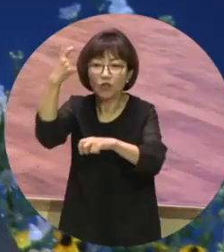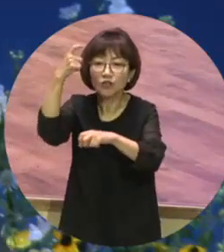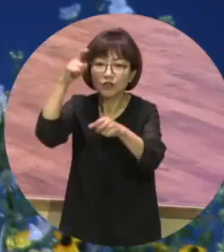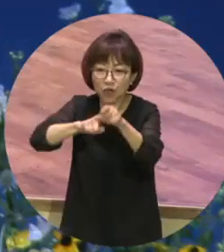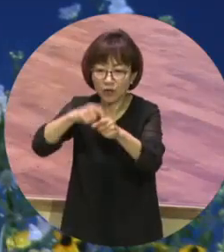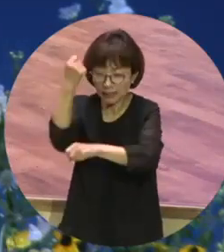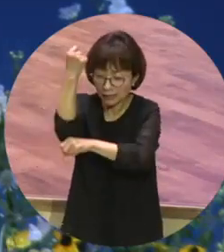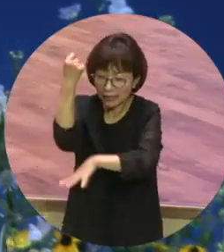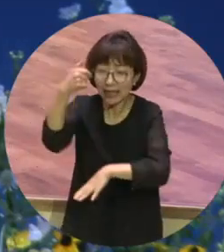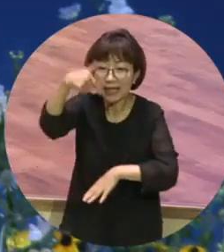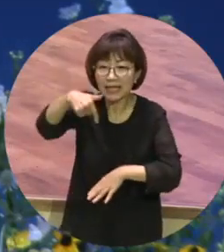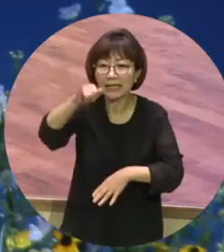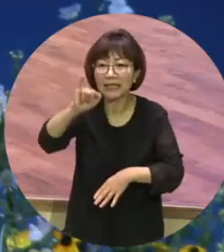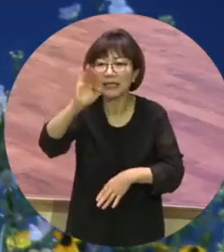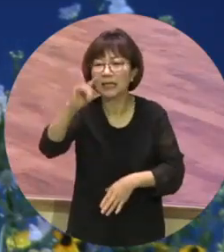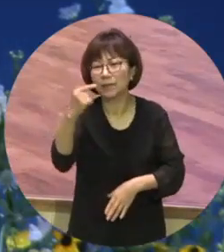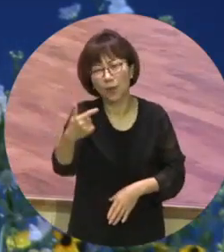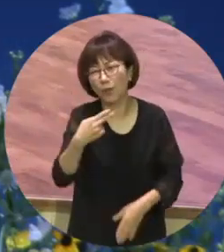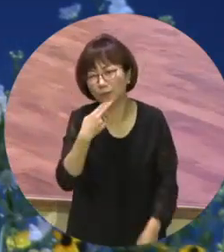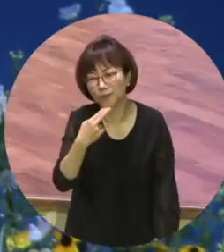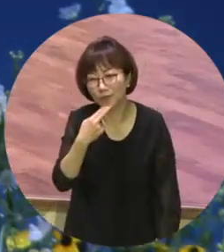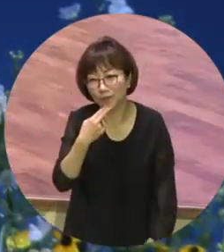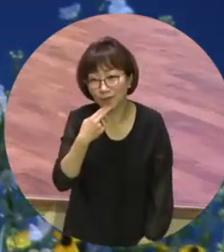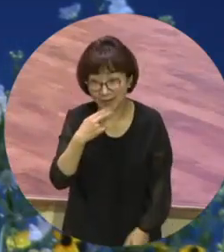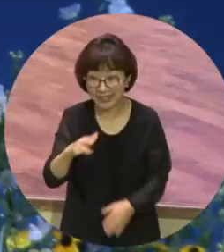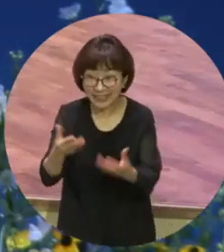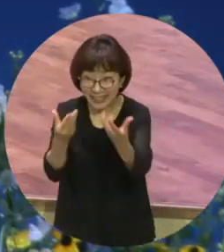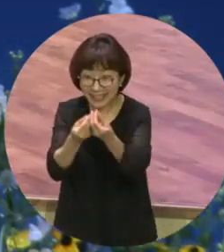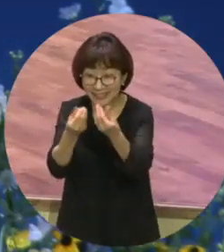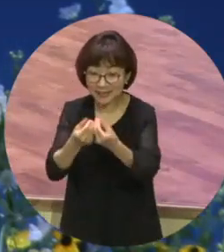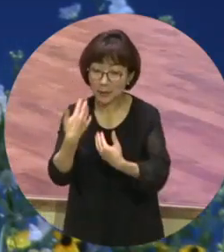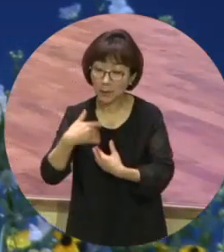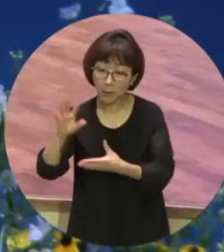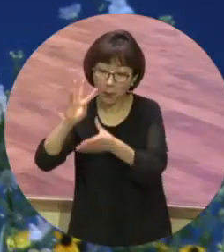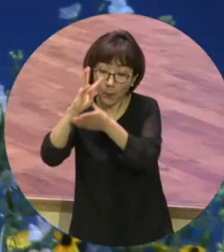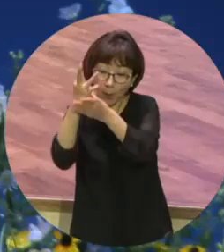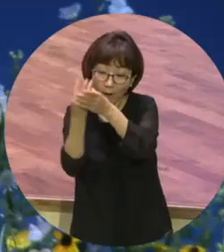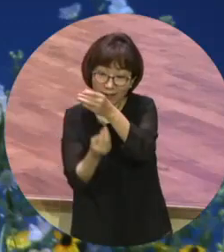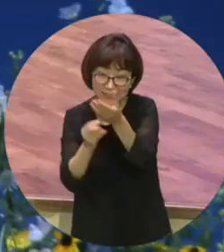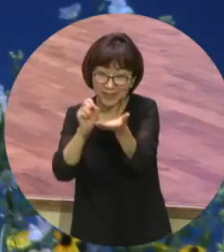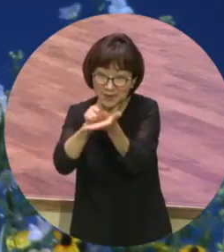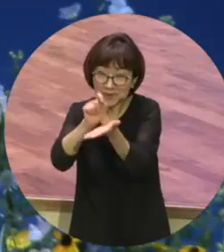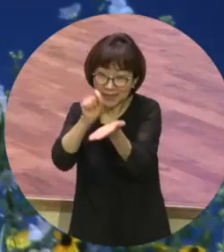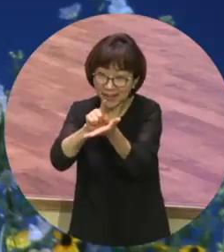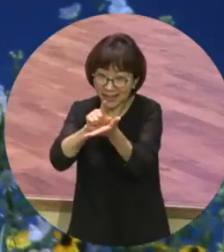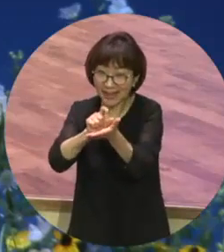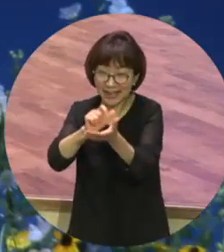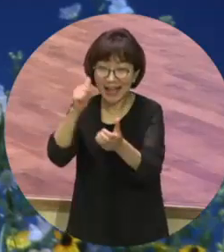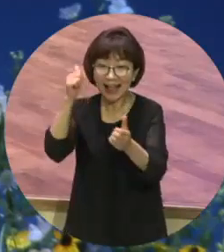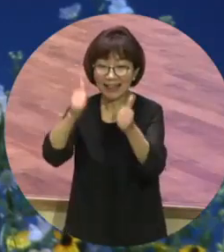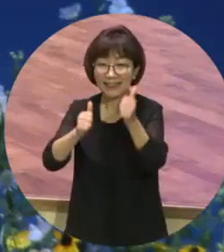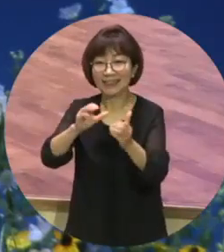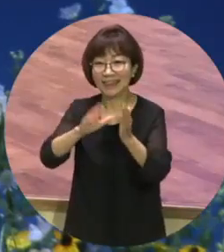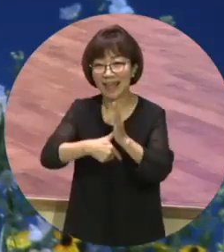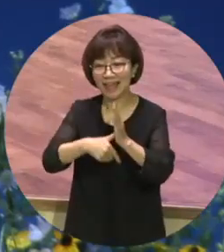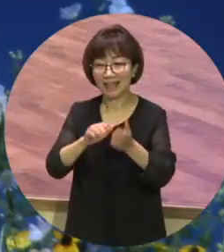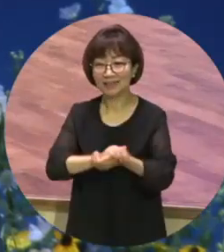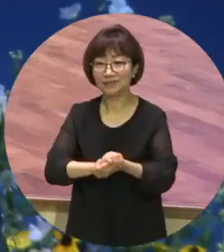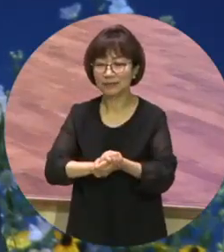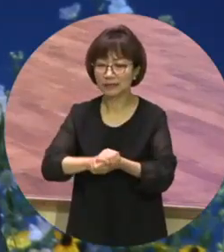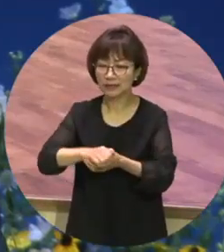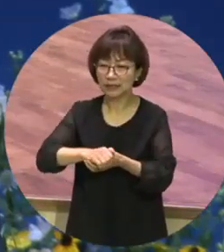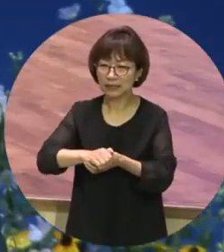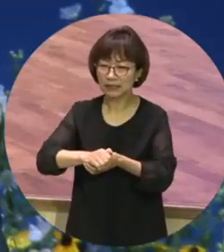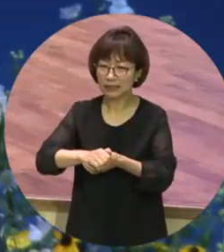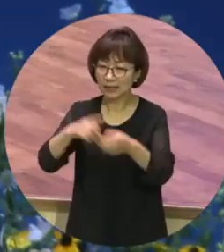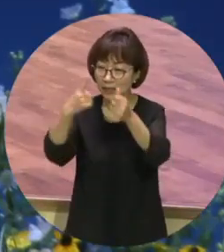있다고. 우리나라의 축구 대표 선수들이요. 월드컵을 경기를 첫 번째, 두 번째 했잖아요. 첫 번째,